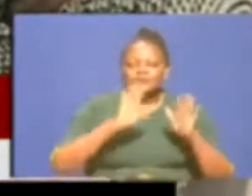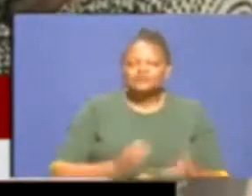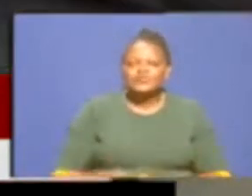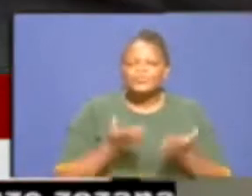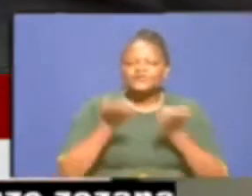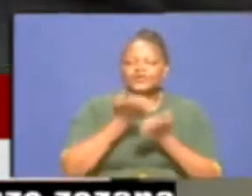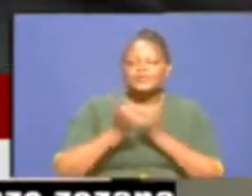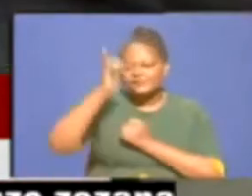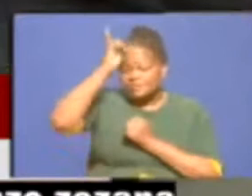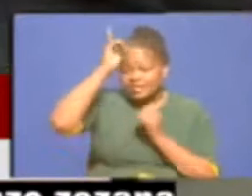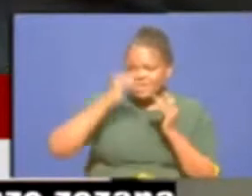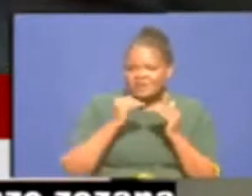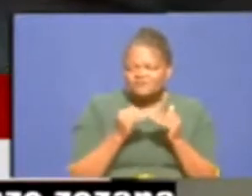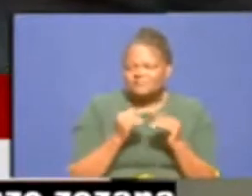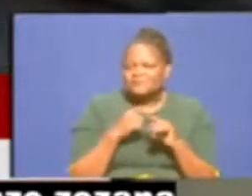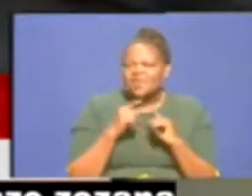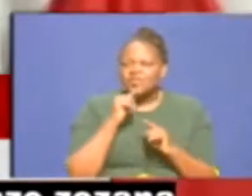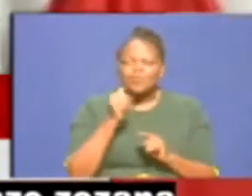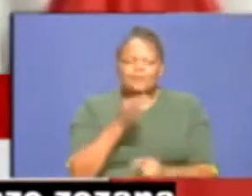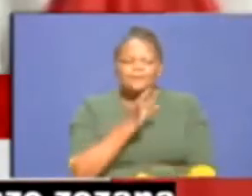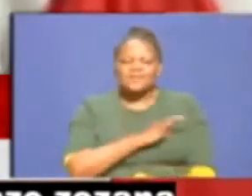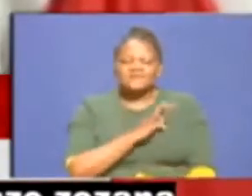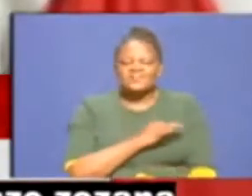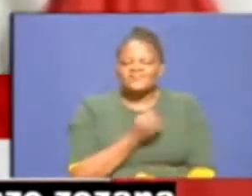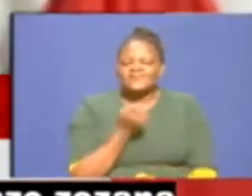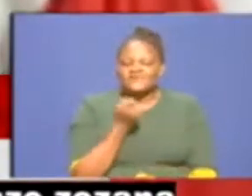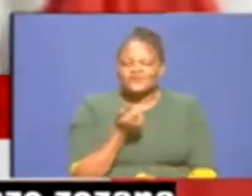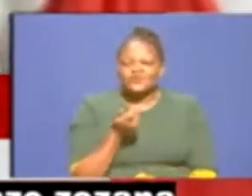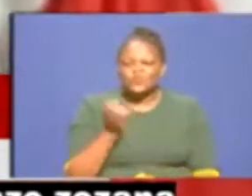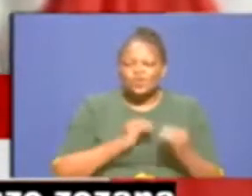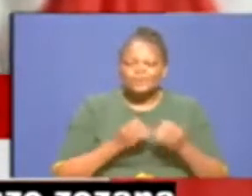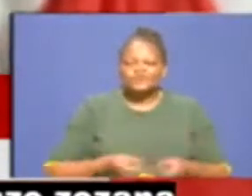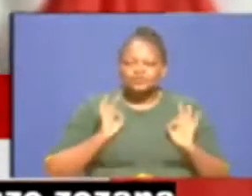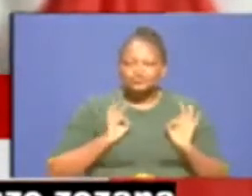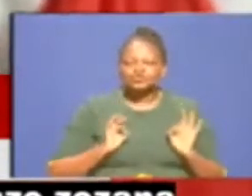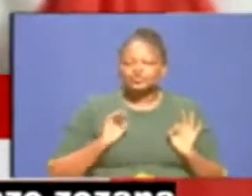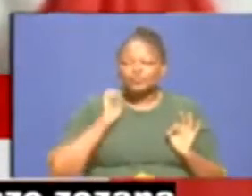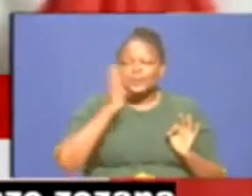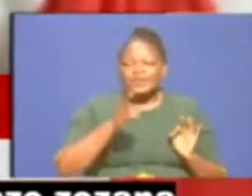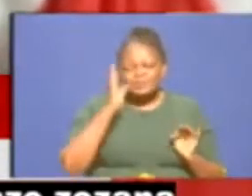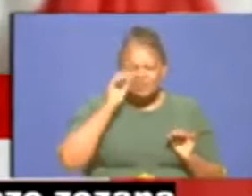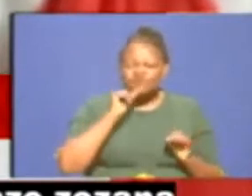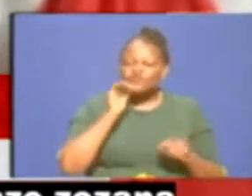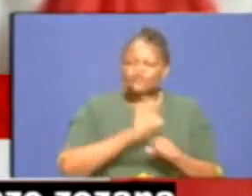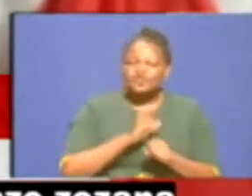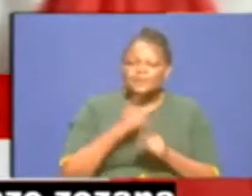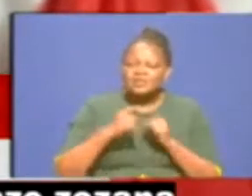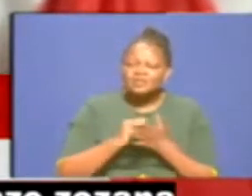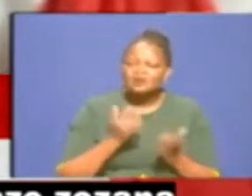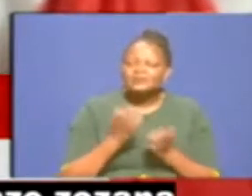wala si kuwafaidisha viongozi wachache wa fisadi. You will be remembered not for the many years you have served, but the mark that you have left